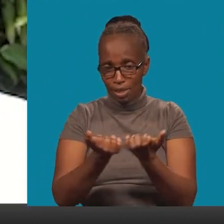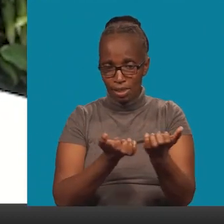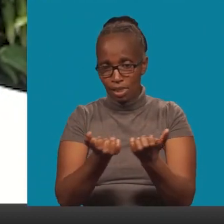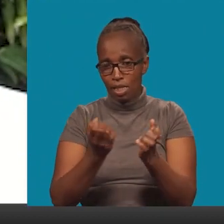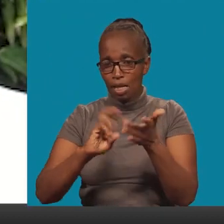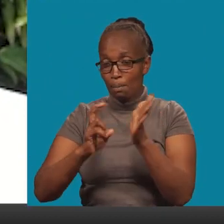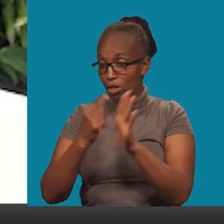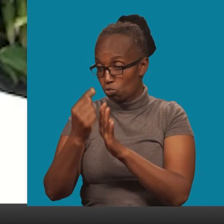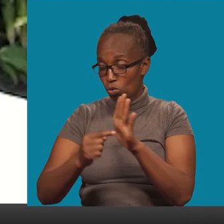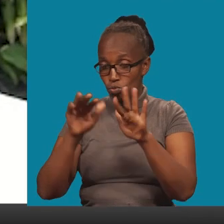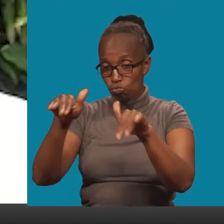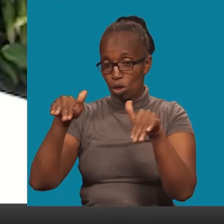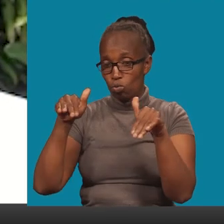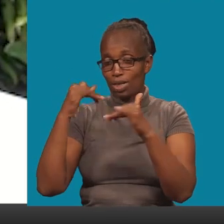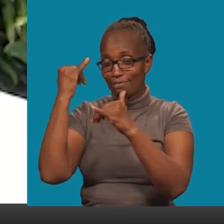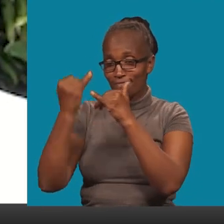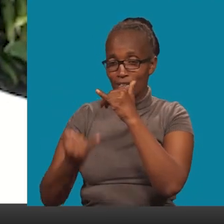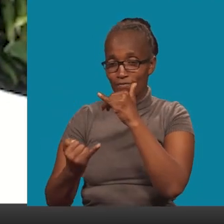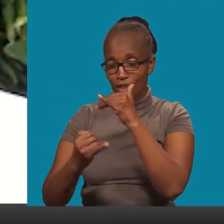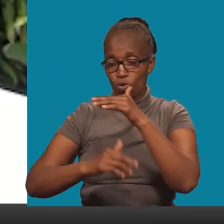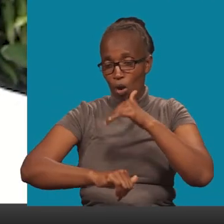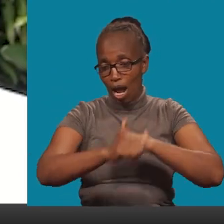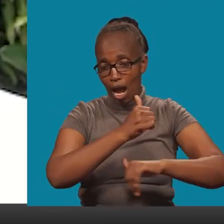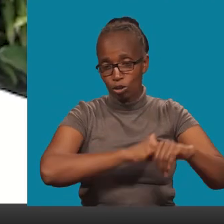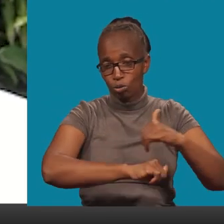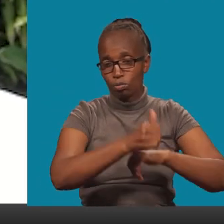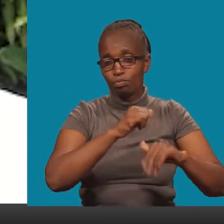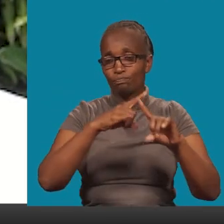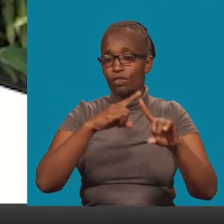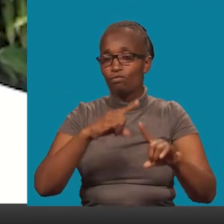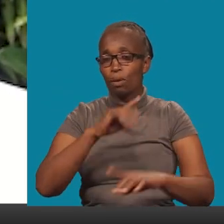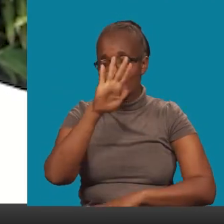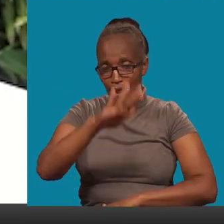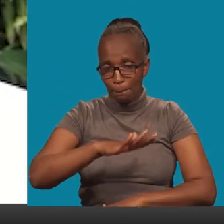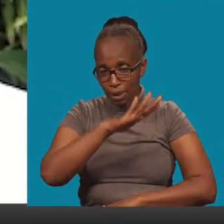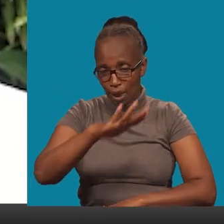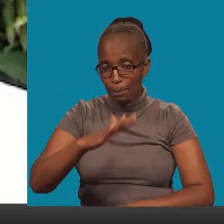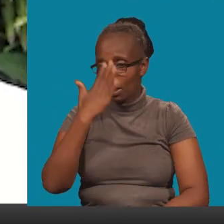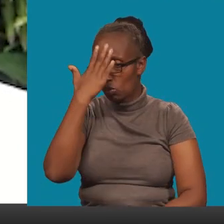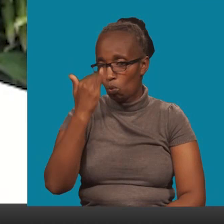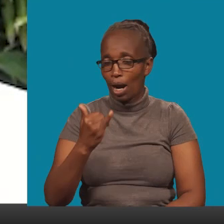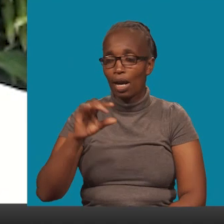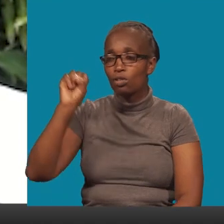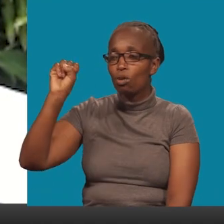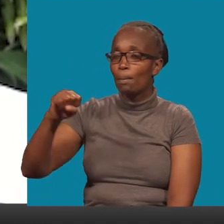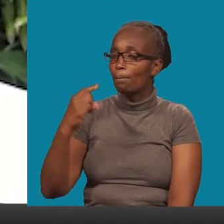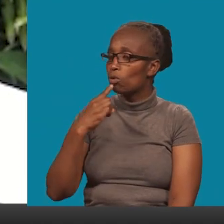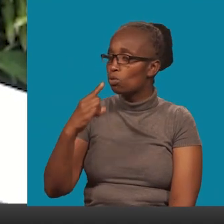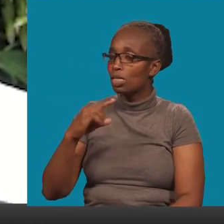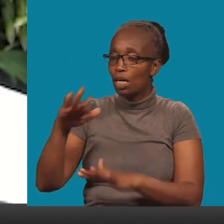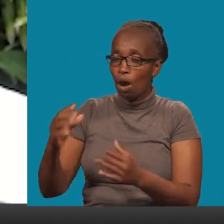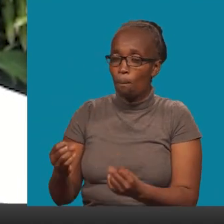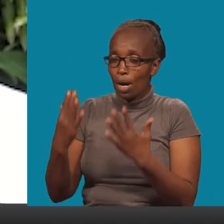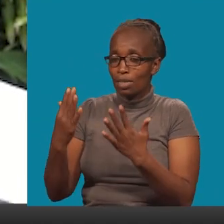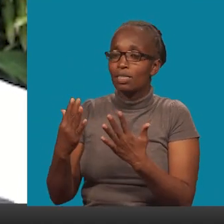go up. We are still waiting for the final act from parliament so that